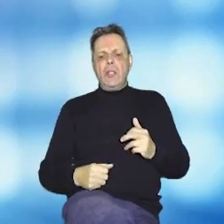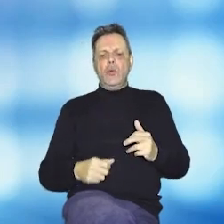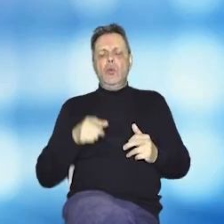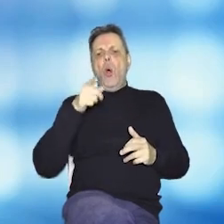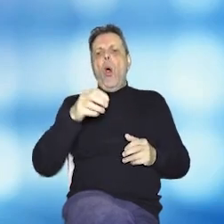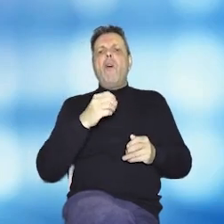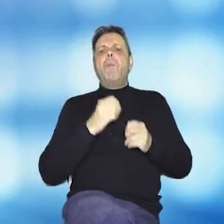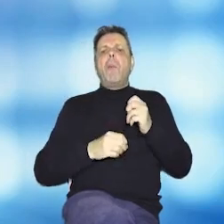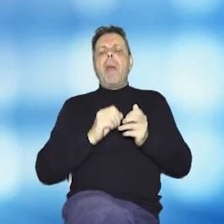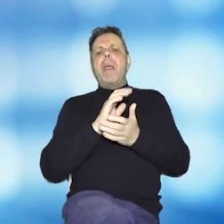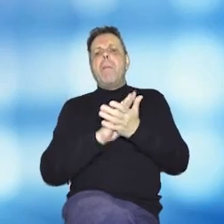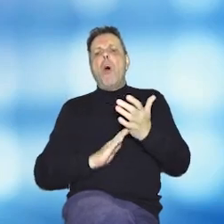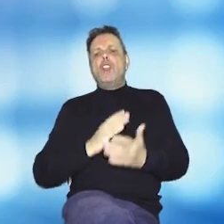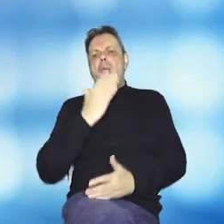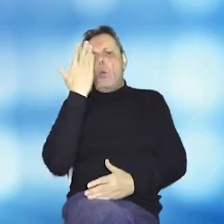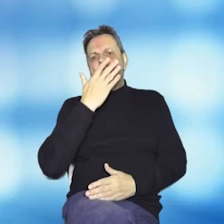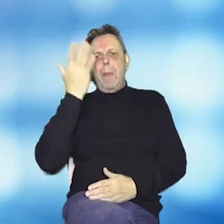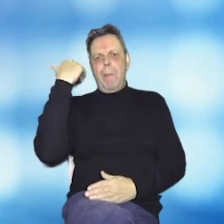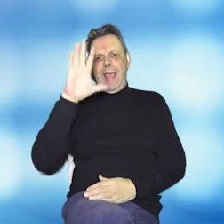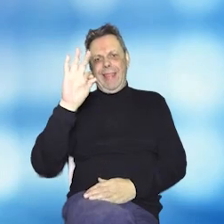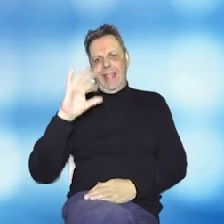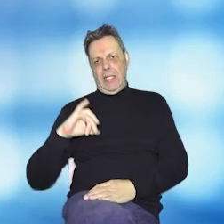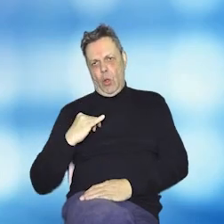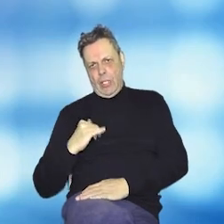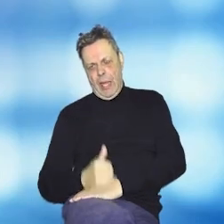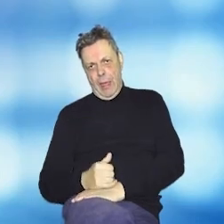ovoj problematici počeli učiti prije 10